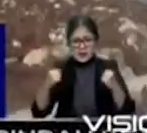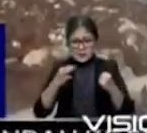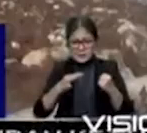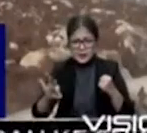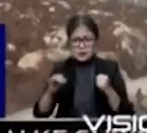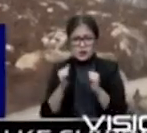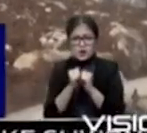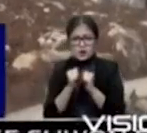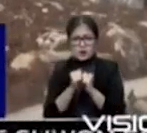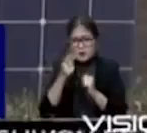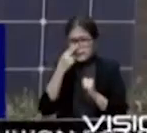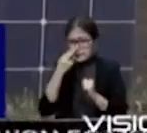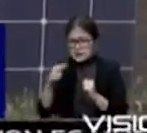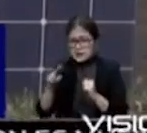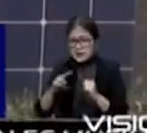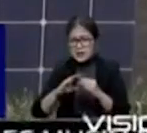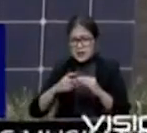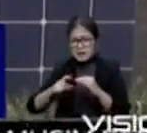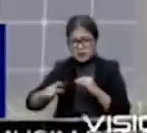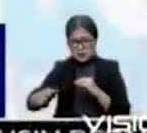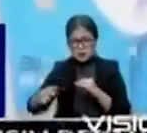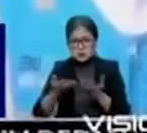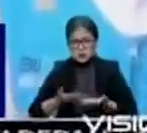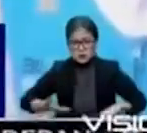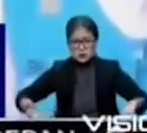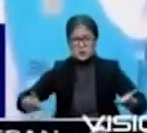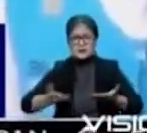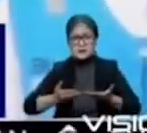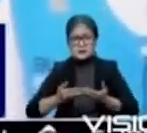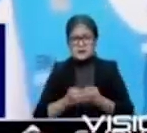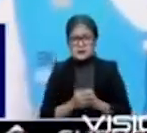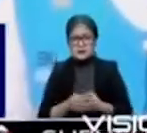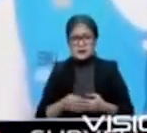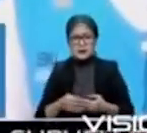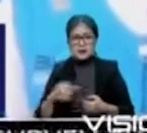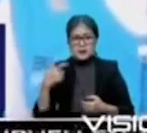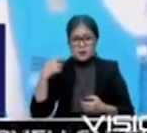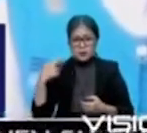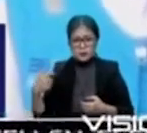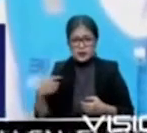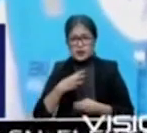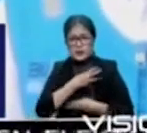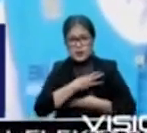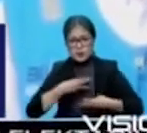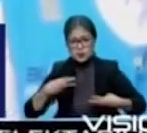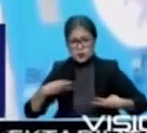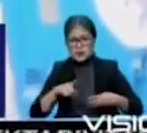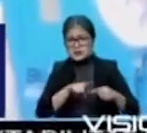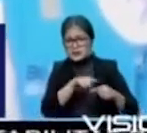kepedulian negara terhadap keberlanjutan lingkungan Jawa Madura bahkan sampai ke